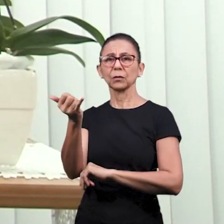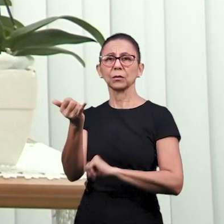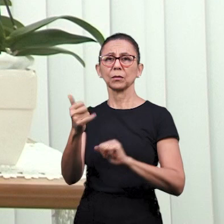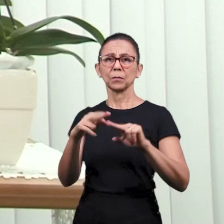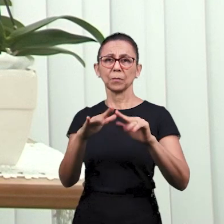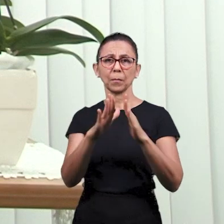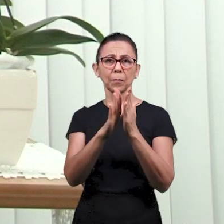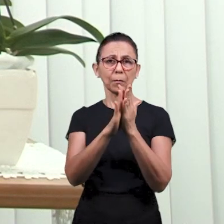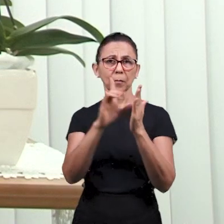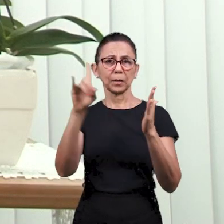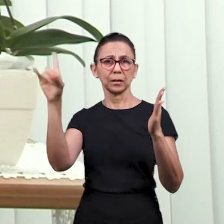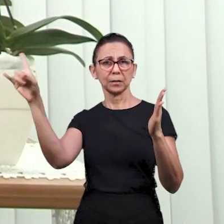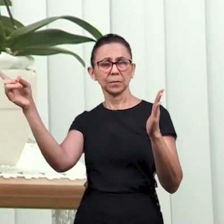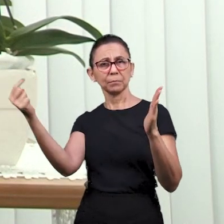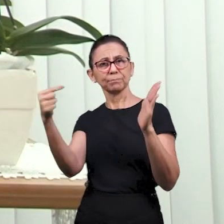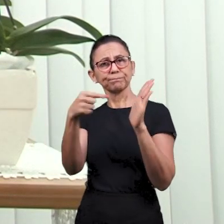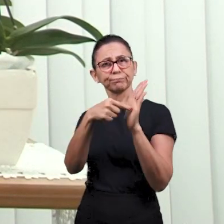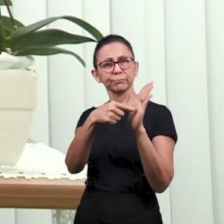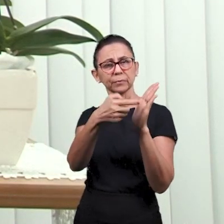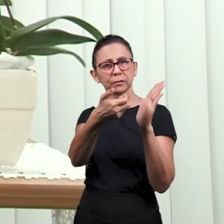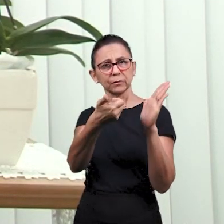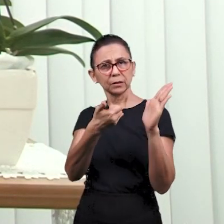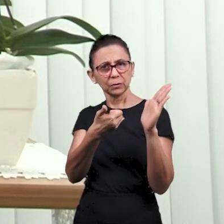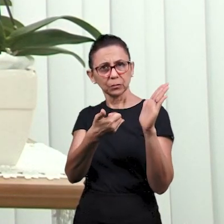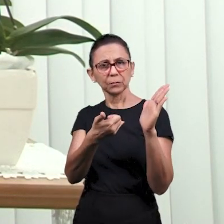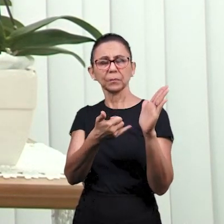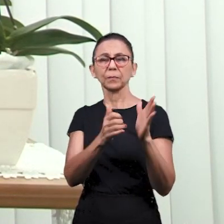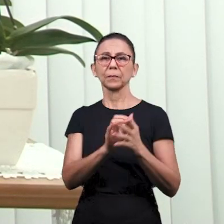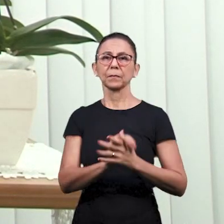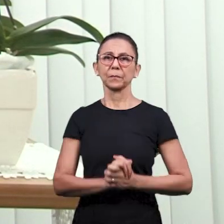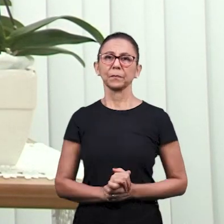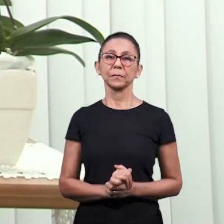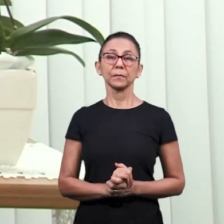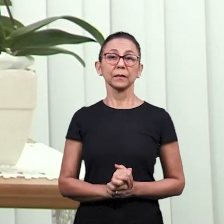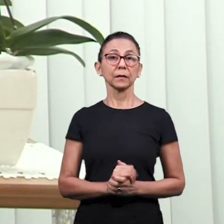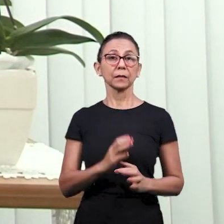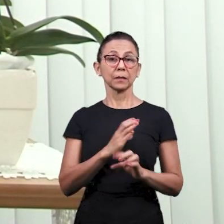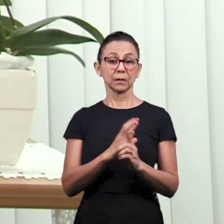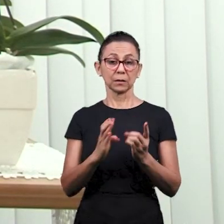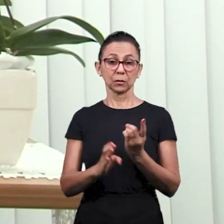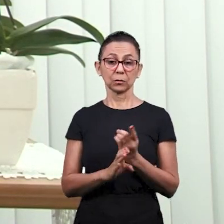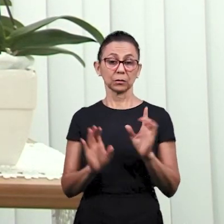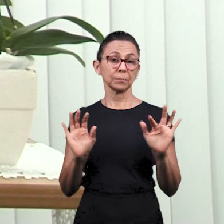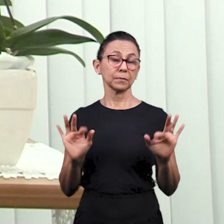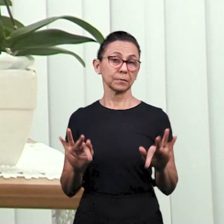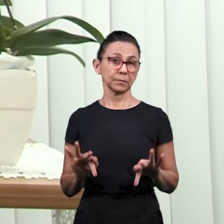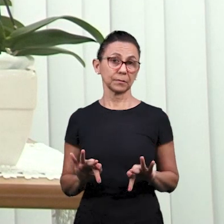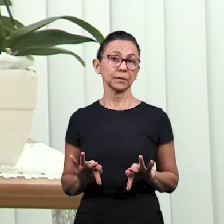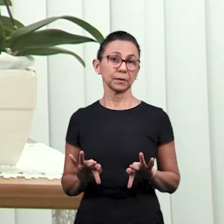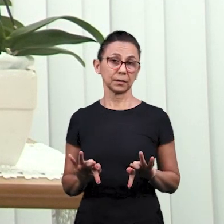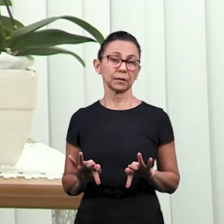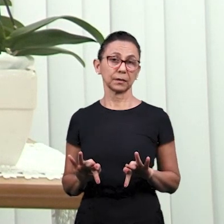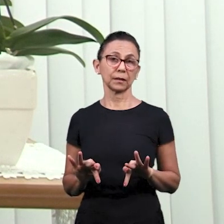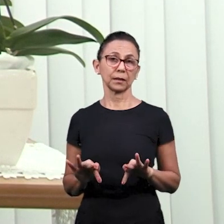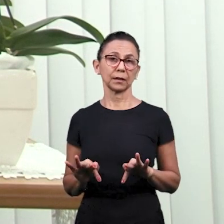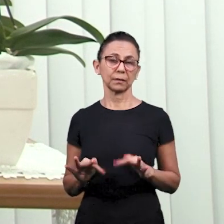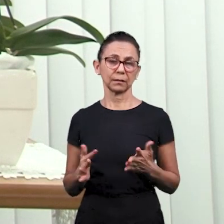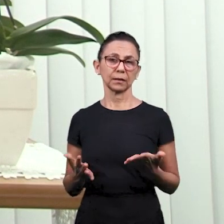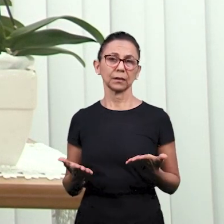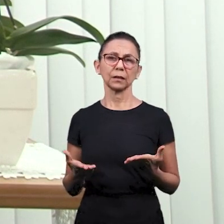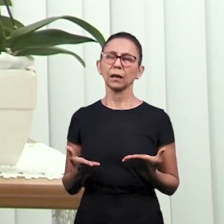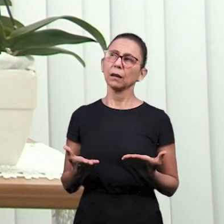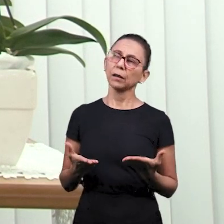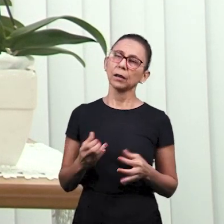молитве. Господь уже проговорил к нам через свое слово. И давайте теперь мы помолимся, завершив